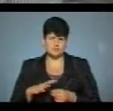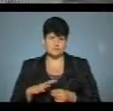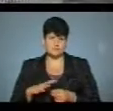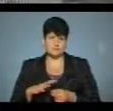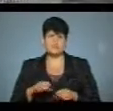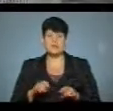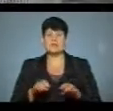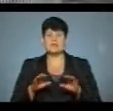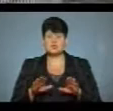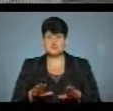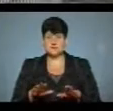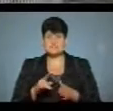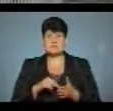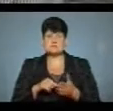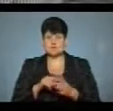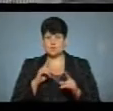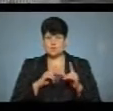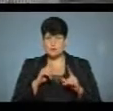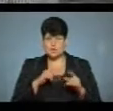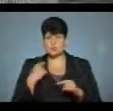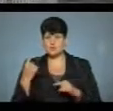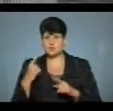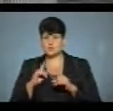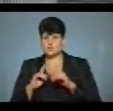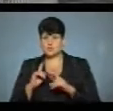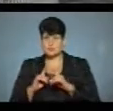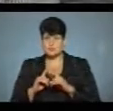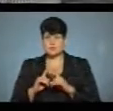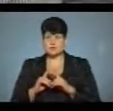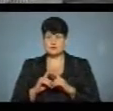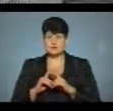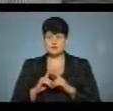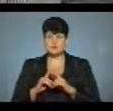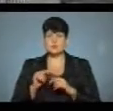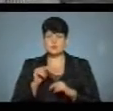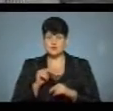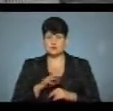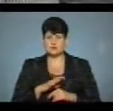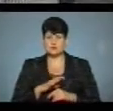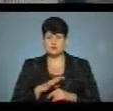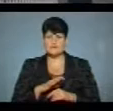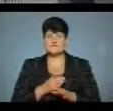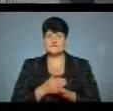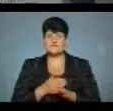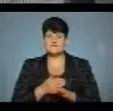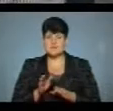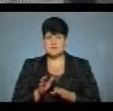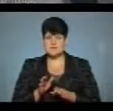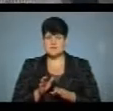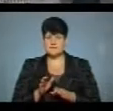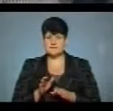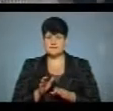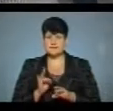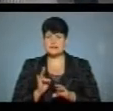І вирішили з міськрадою, з обласною радою, тоді було, виділили